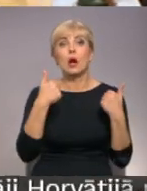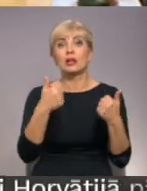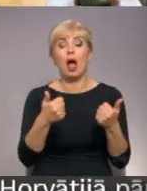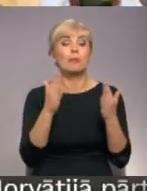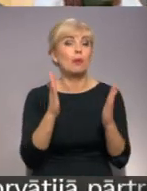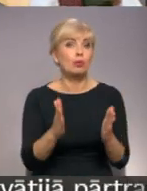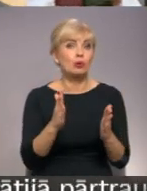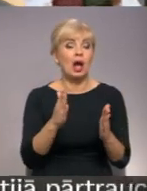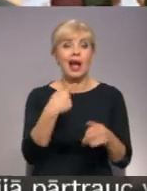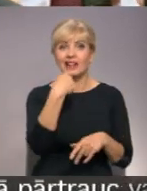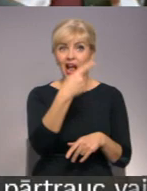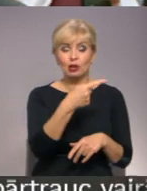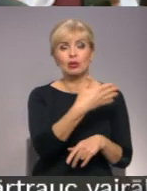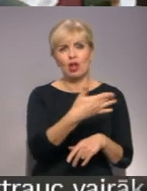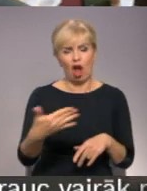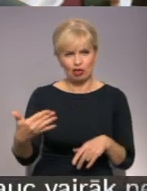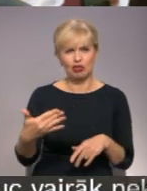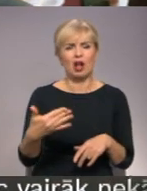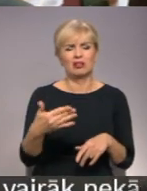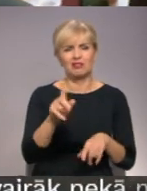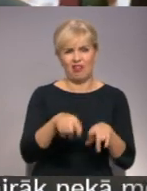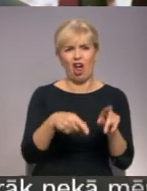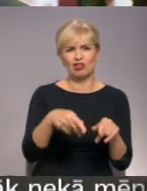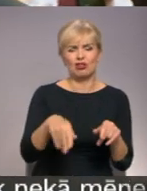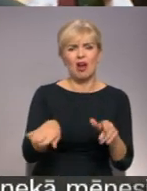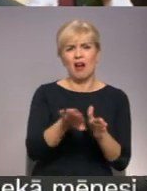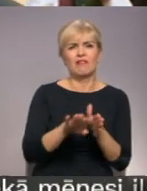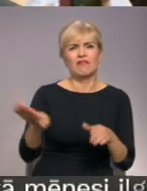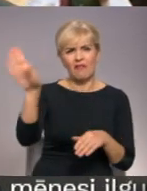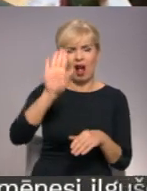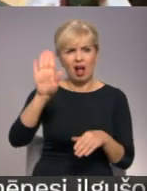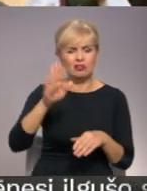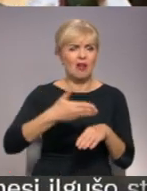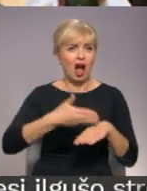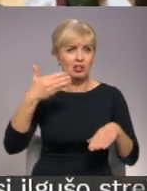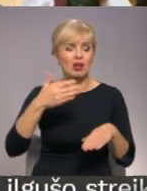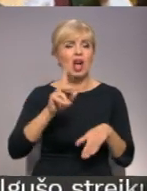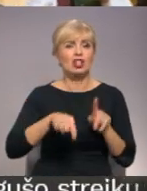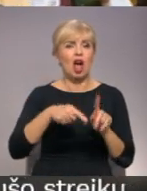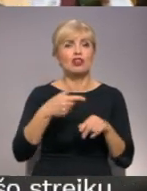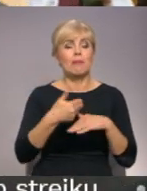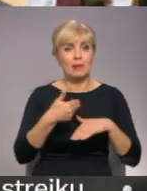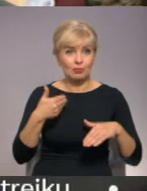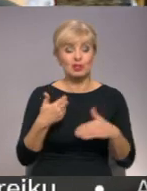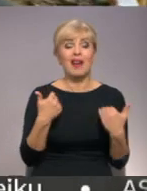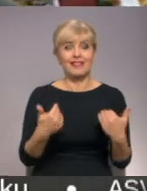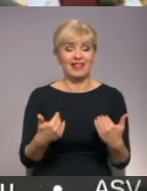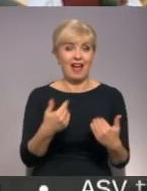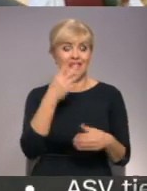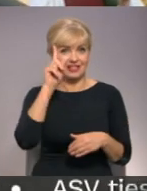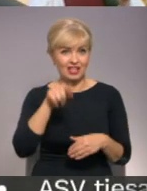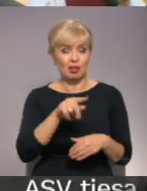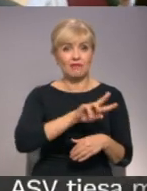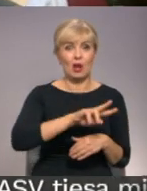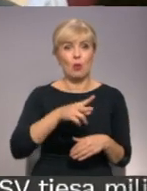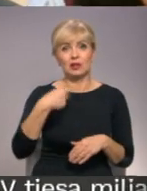būtu, ja tā retorika no dažu valstu līderiem nebūtu tik asa kā vienu otru reizi pirms tam. Un šeit, kā jūs zināt, ir vairāk par vienu